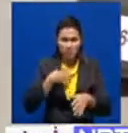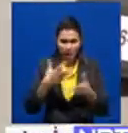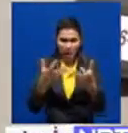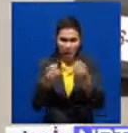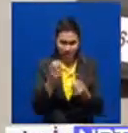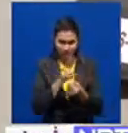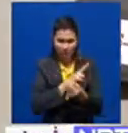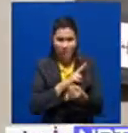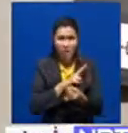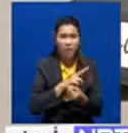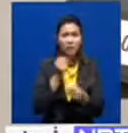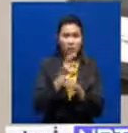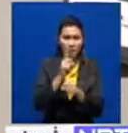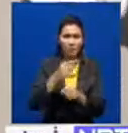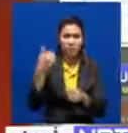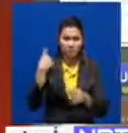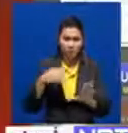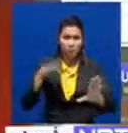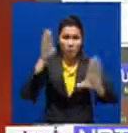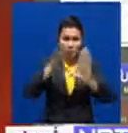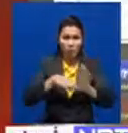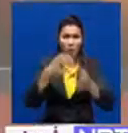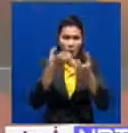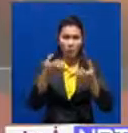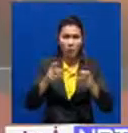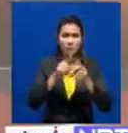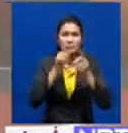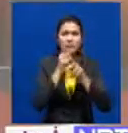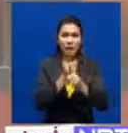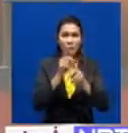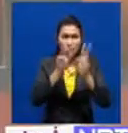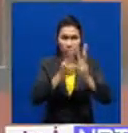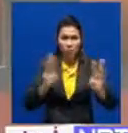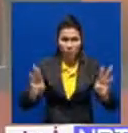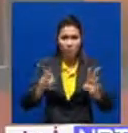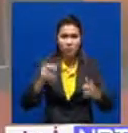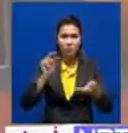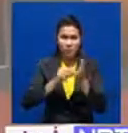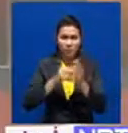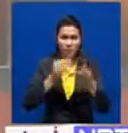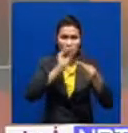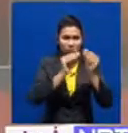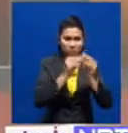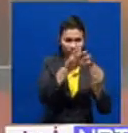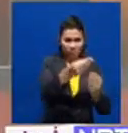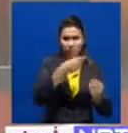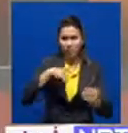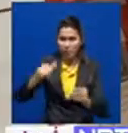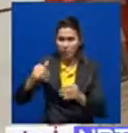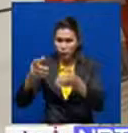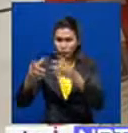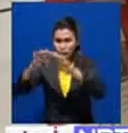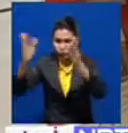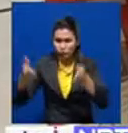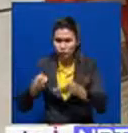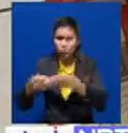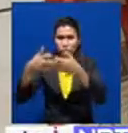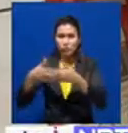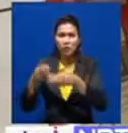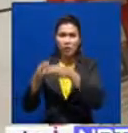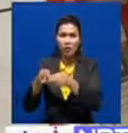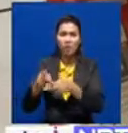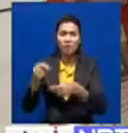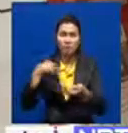ของด้วยตนเองโดยให้ลงทะเบียนขอรับสิ่งของผ่านทางเว็บไซต์เพื่อนำรหัสมารับสิ่งของที่ตู้จำหน่ายไปรษณีย์อัตโนมัติ